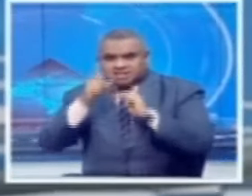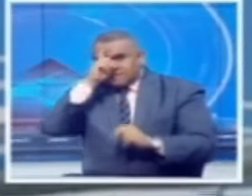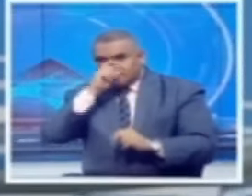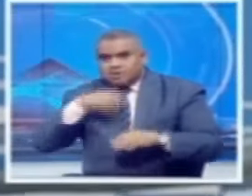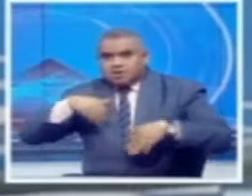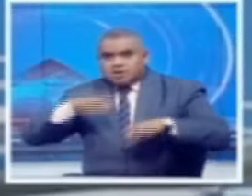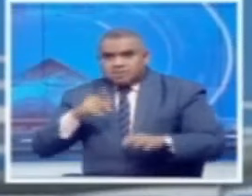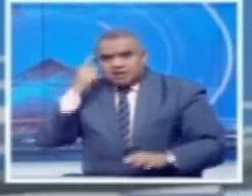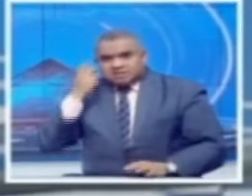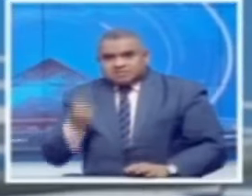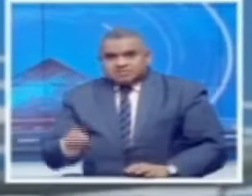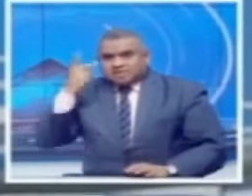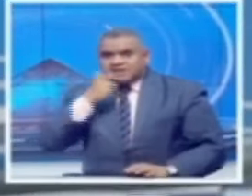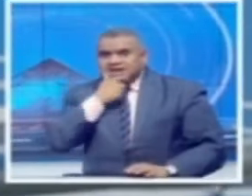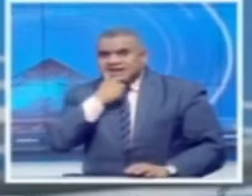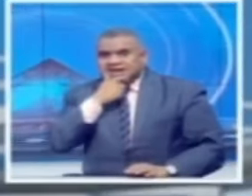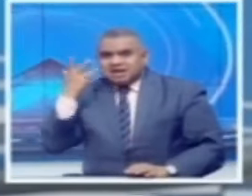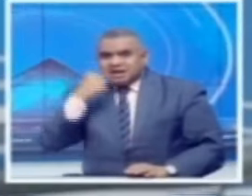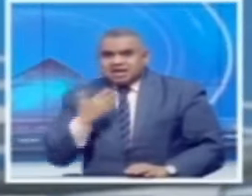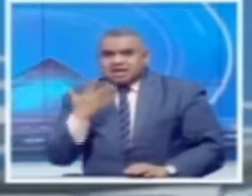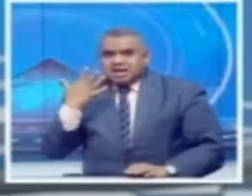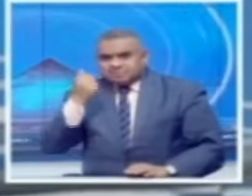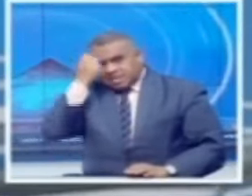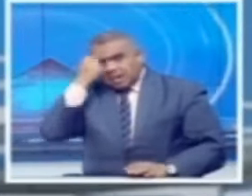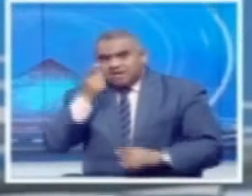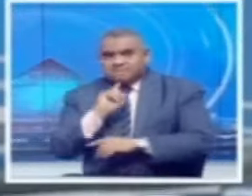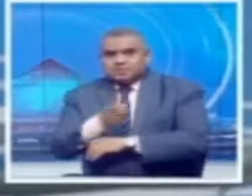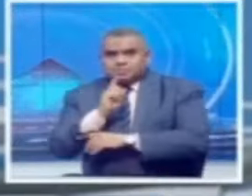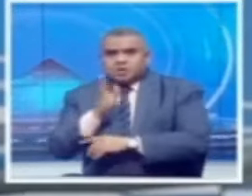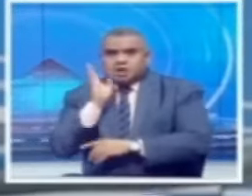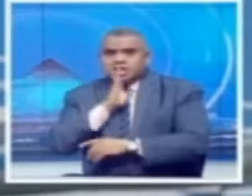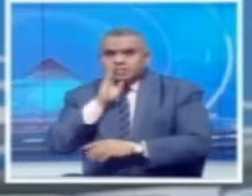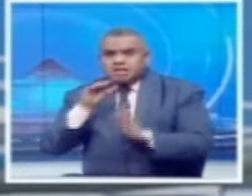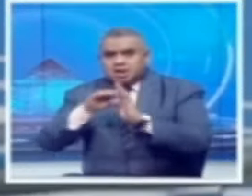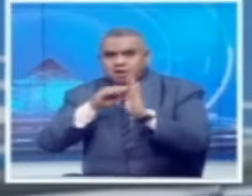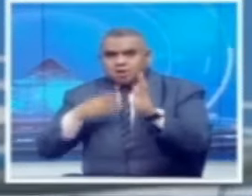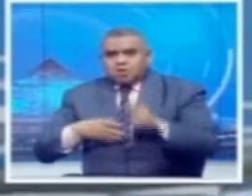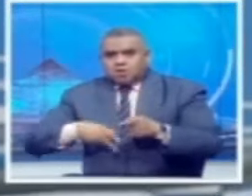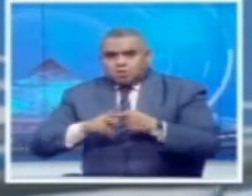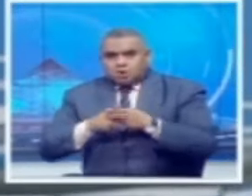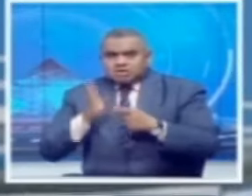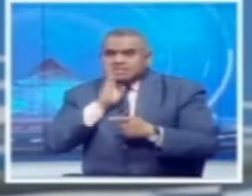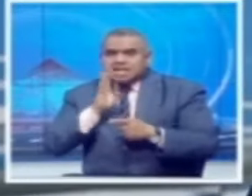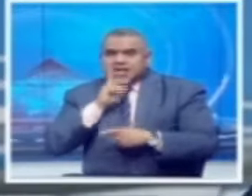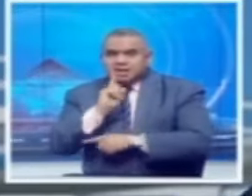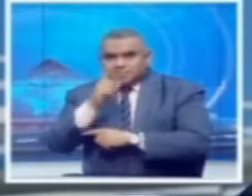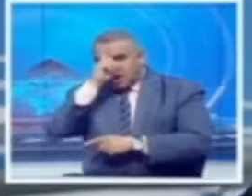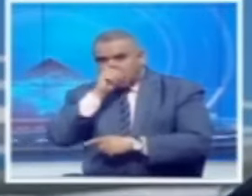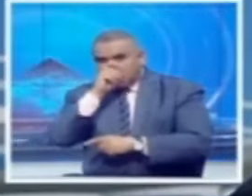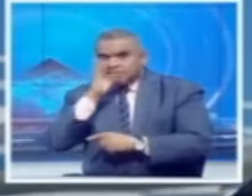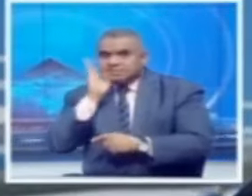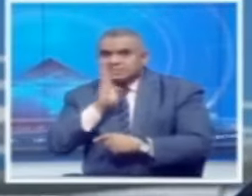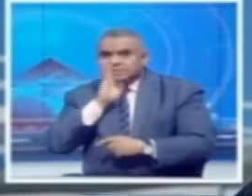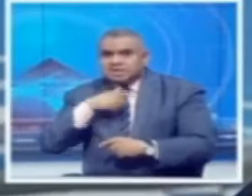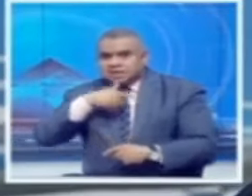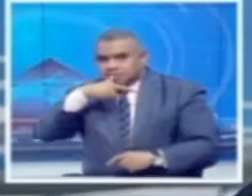الثقافي البريطاني بتخريج 5000 معلم ضمن برنامج ورشة عمل مدرسي الأزهر لتدريس